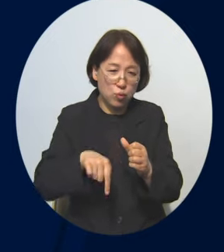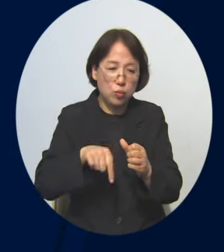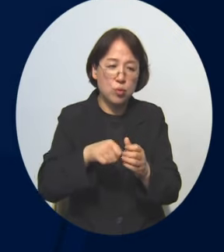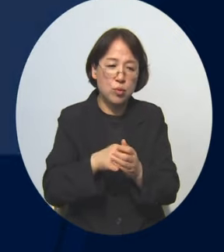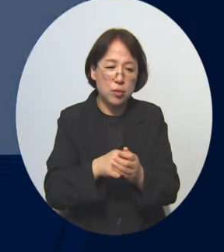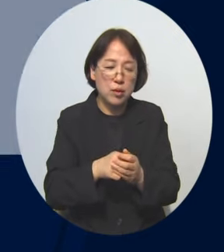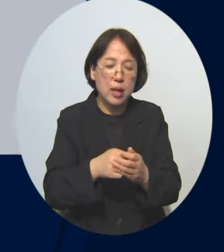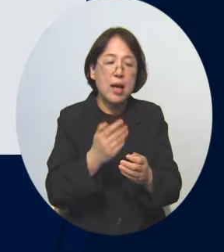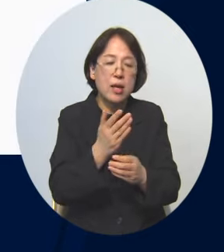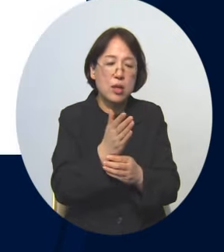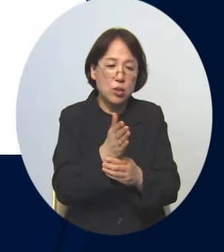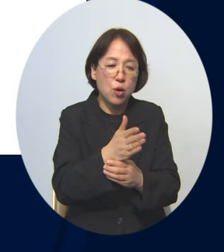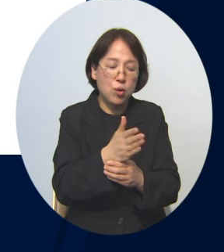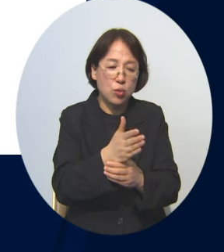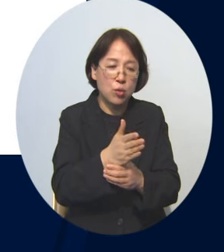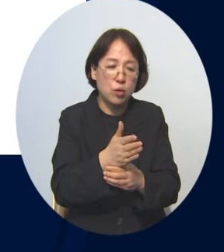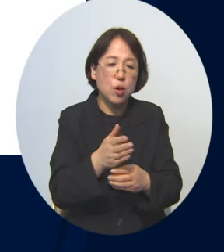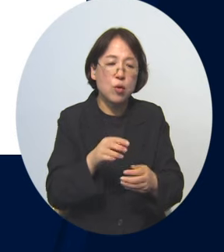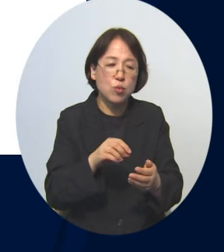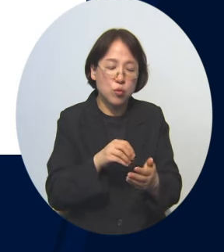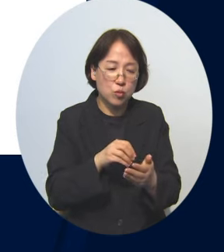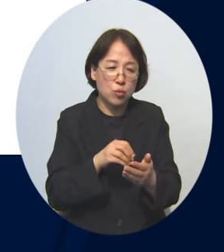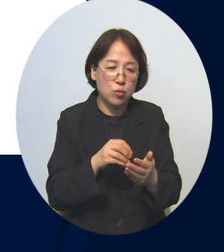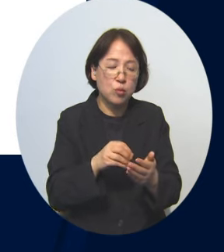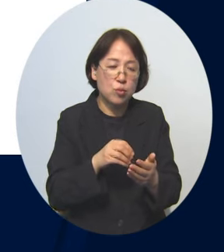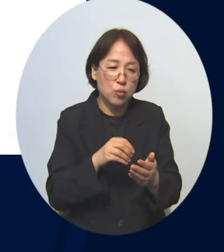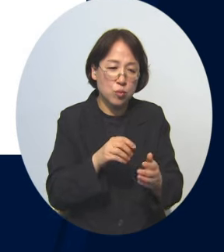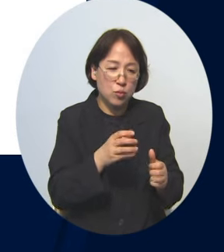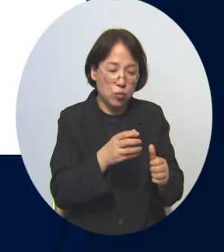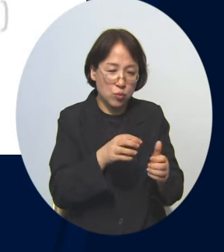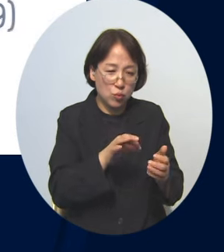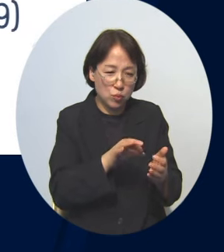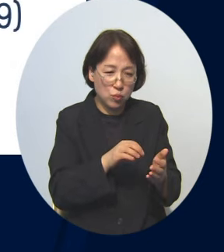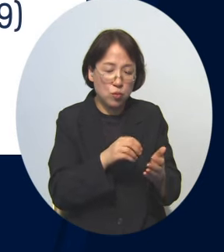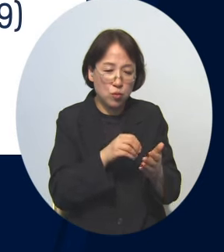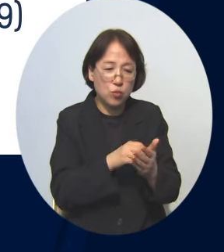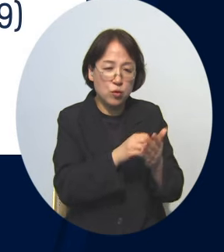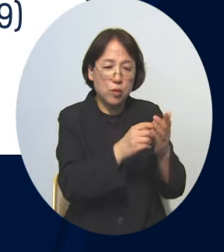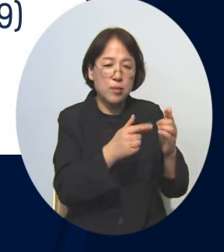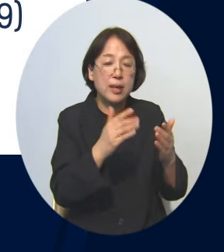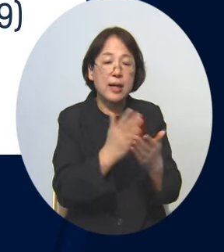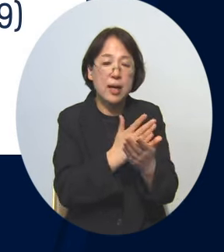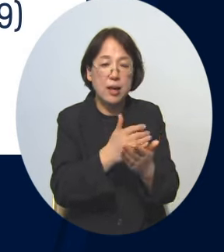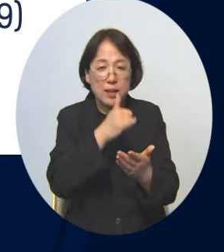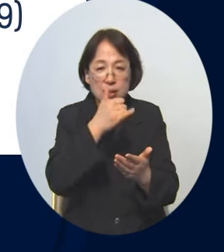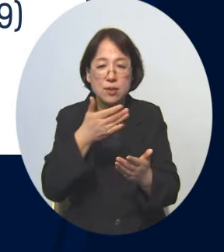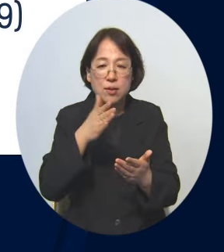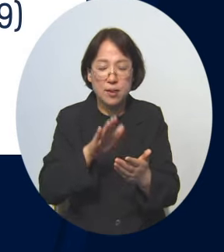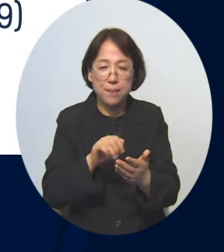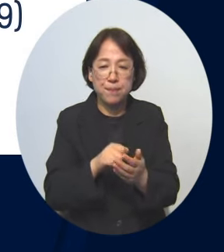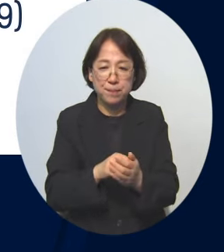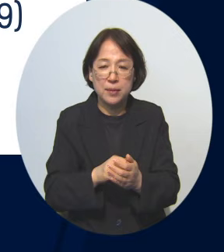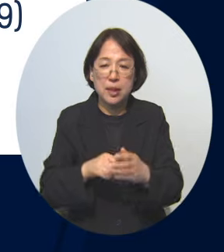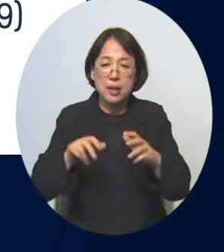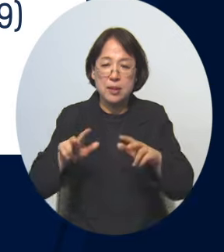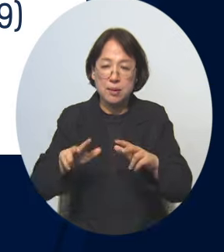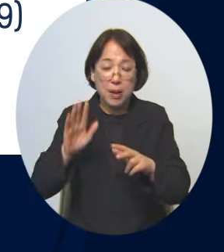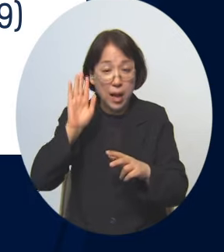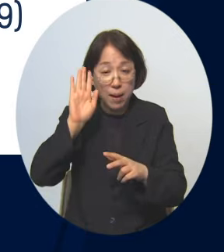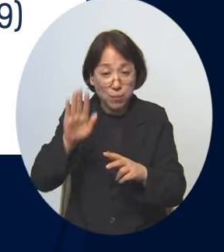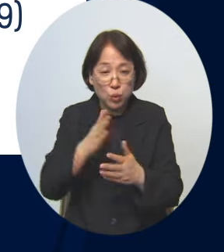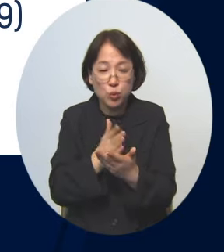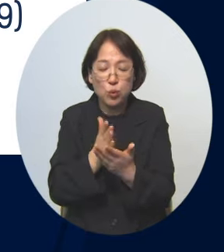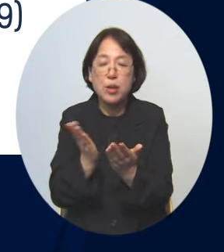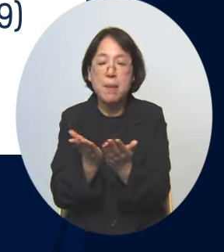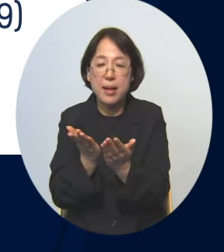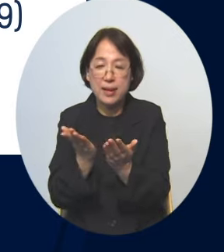했지만 앞으로는 농식품부와 해수부, 고용부 등이 계절 근로 비전문 취업 비자에 상관없이 업종에 맞는